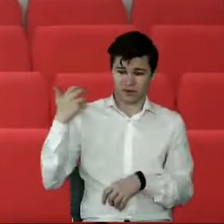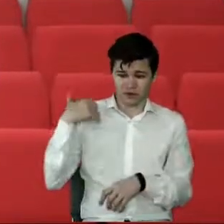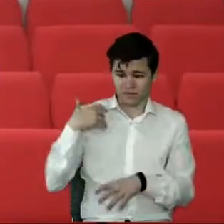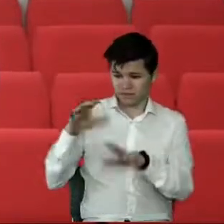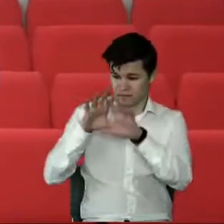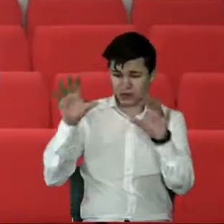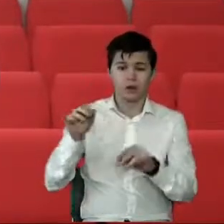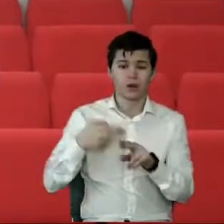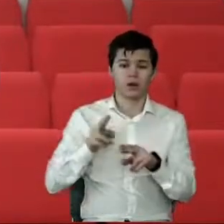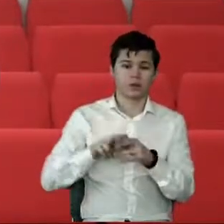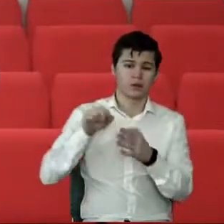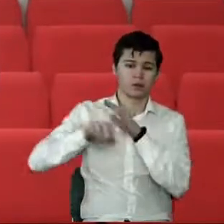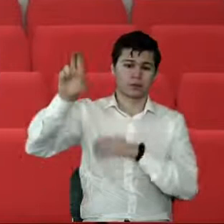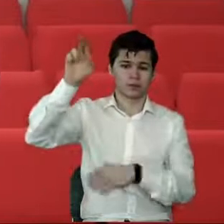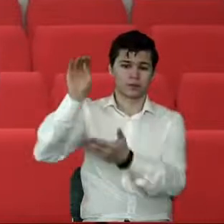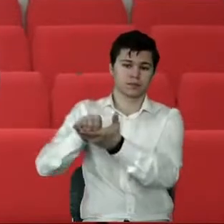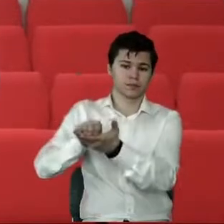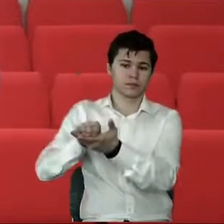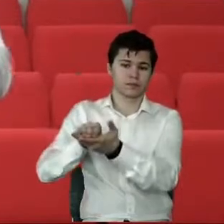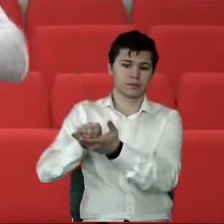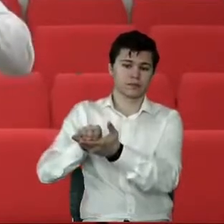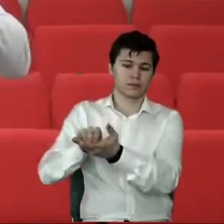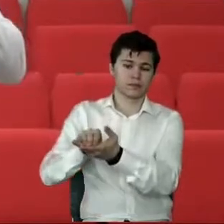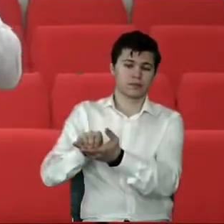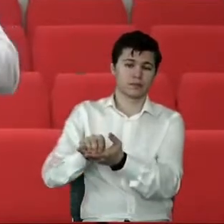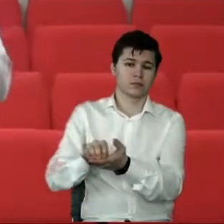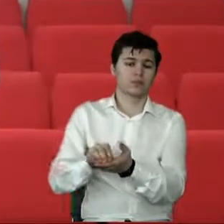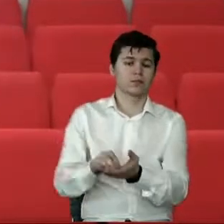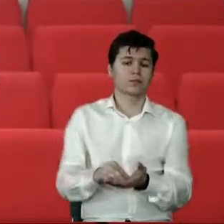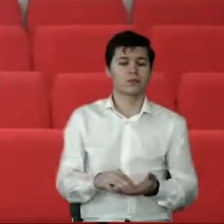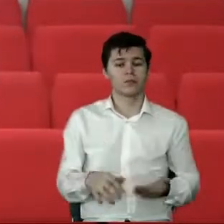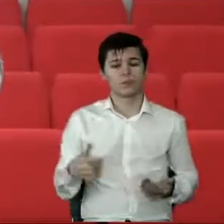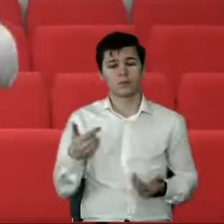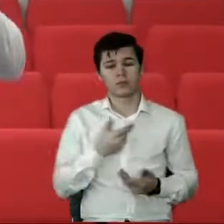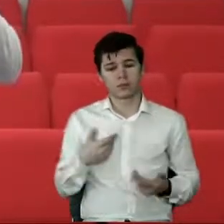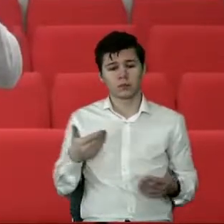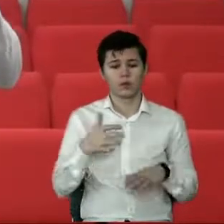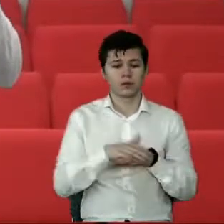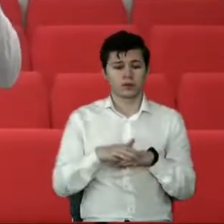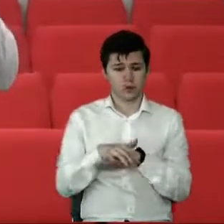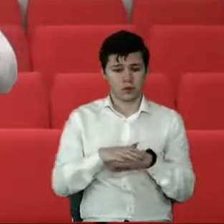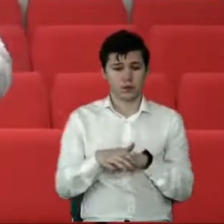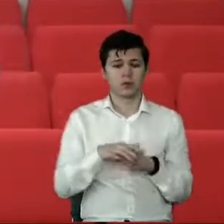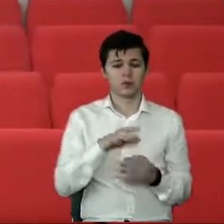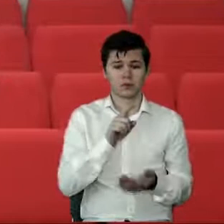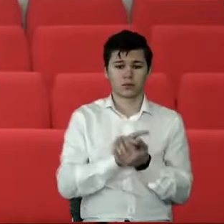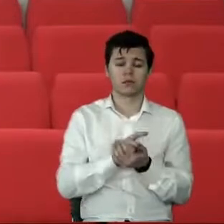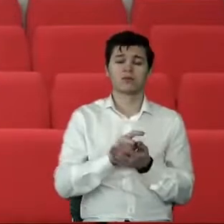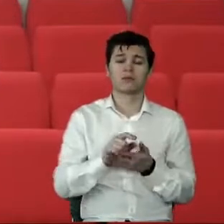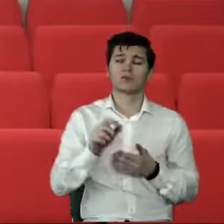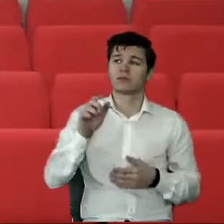установлены. Знаете, я очень сильно сомневаюсь, что если есть народ богобоязненный, которым каждый знает